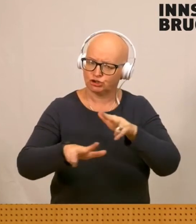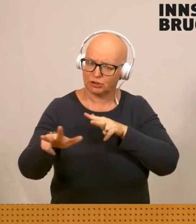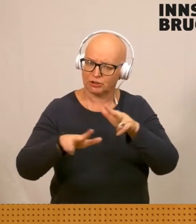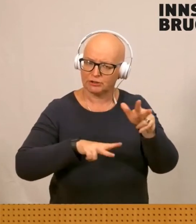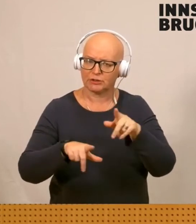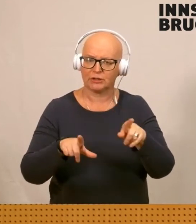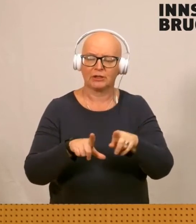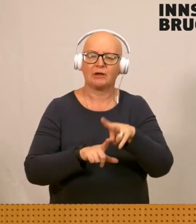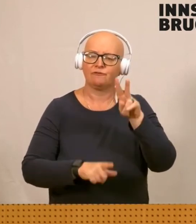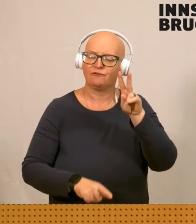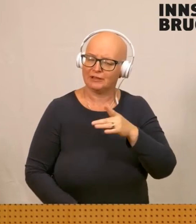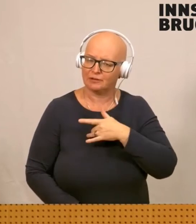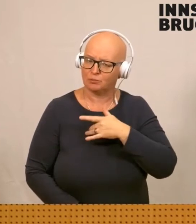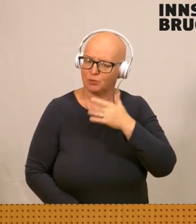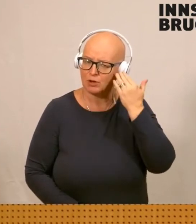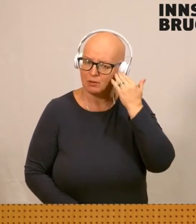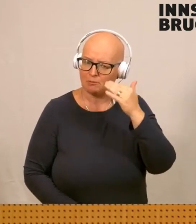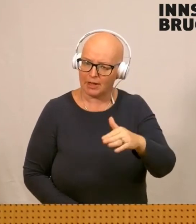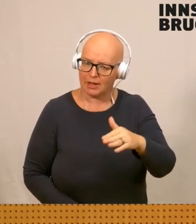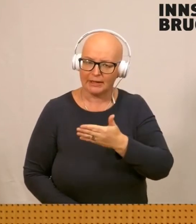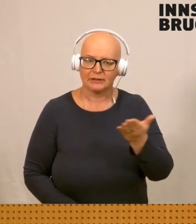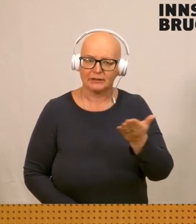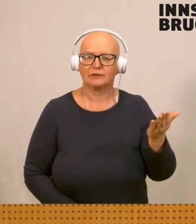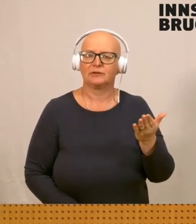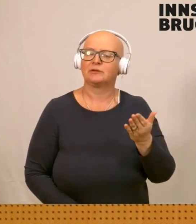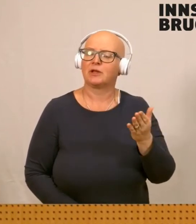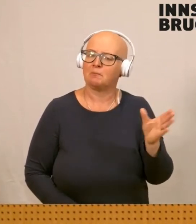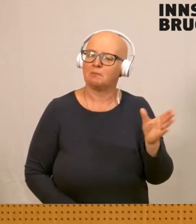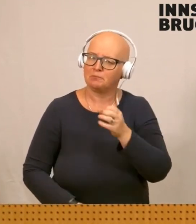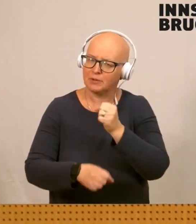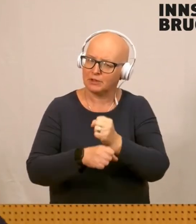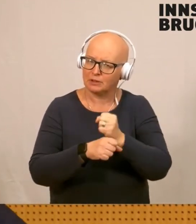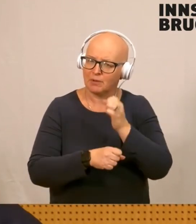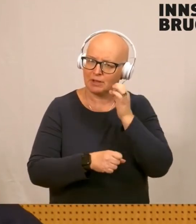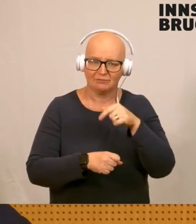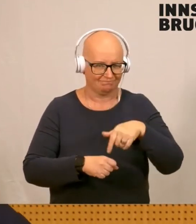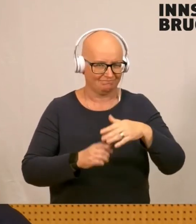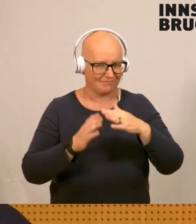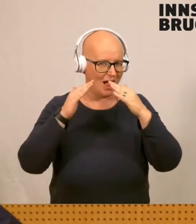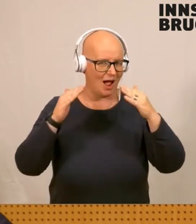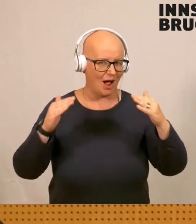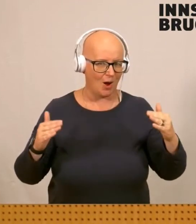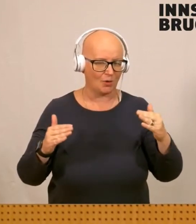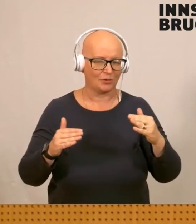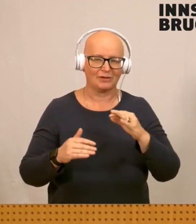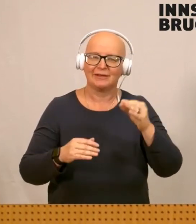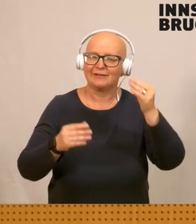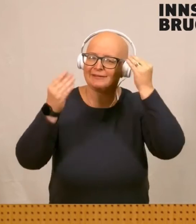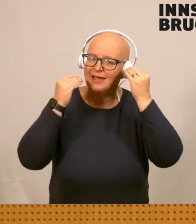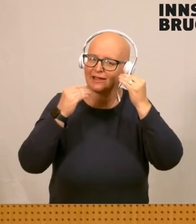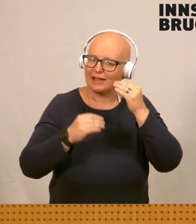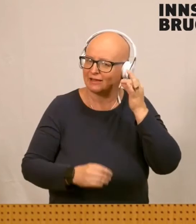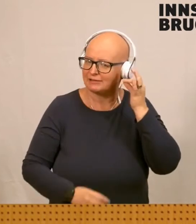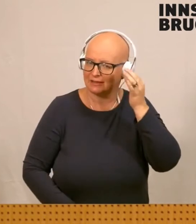Herren Vizebürgermeister, geschätzte Mitarbeiterinnen und Mitarbeiter des Hauses, meine sehr geehrten Damen und